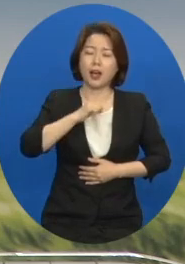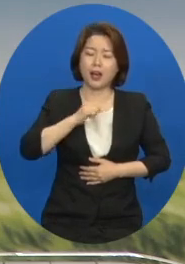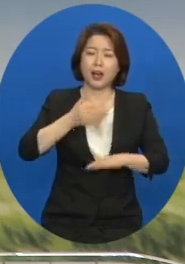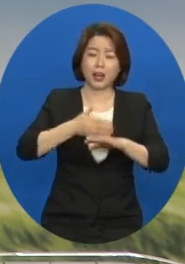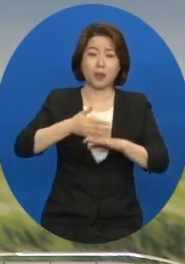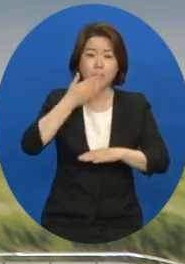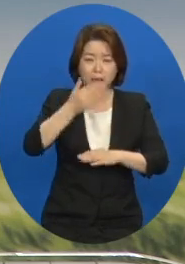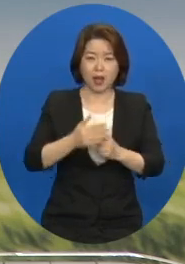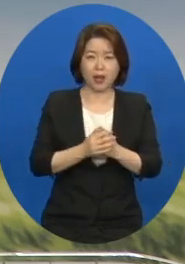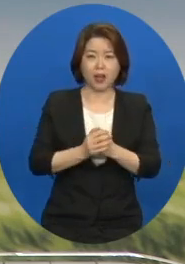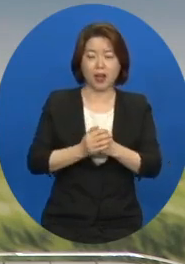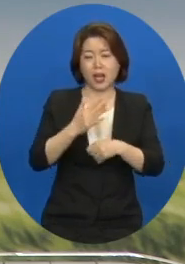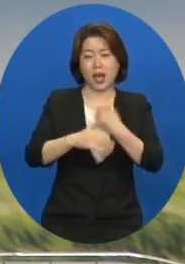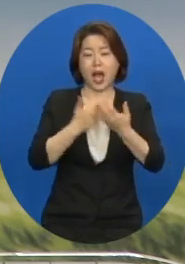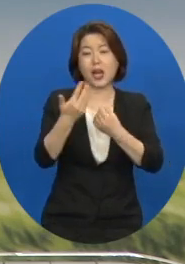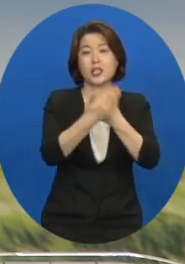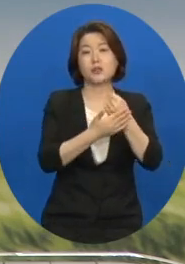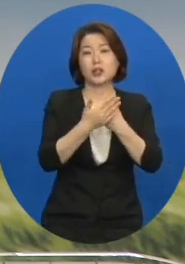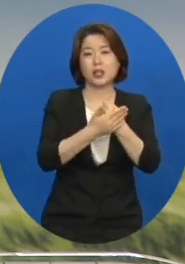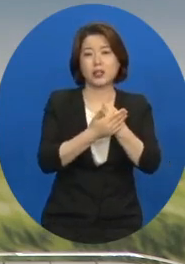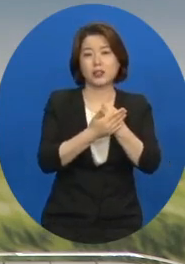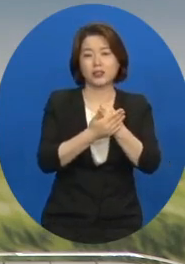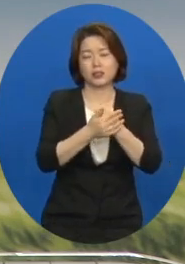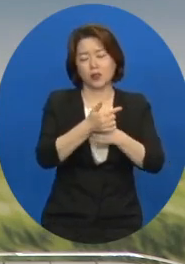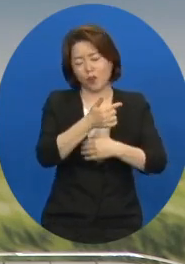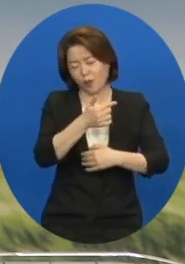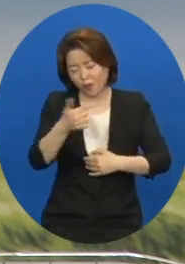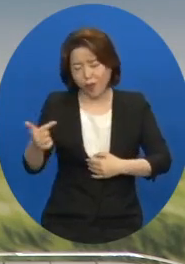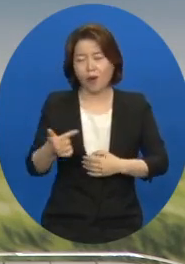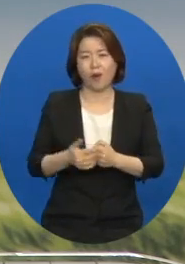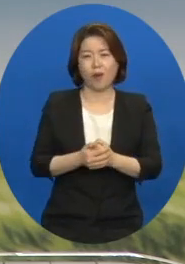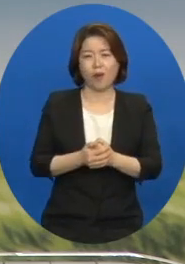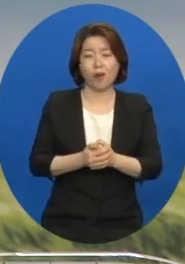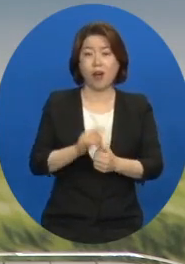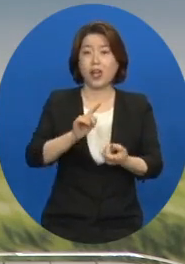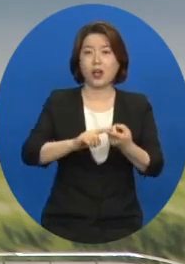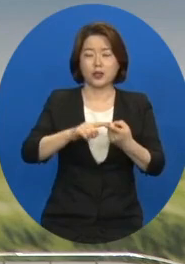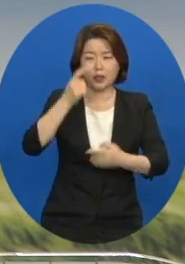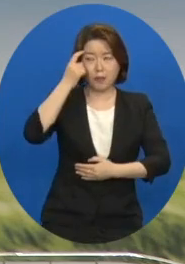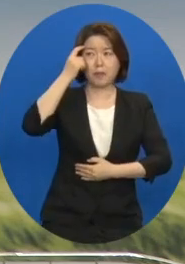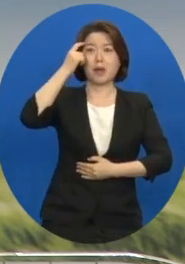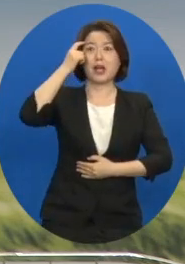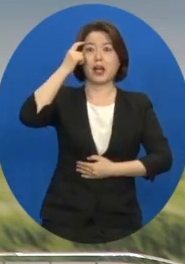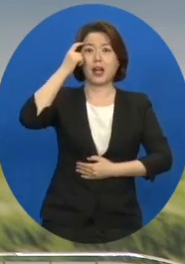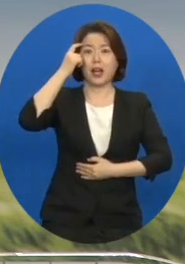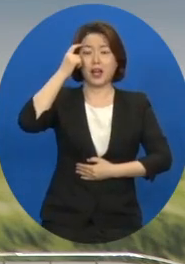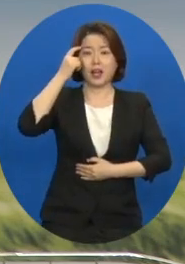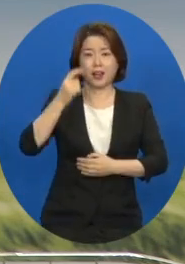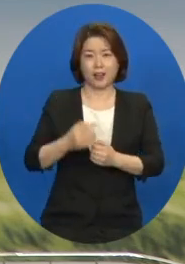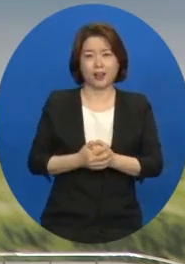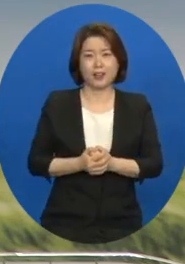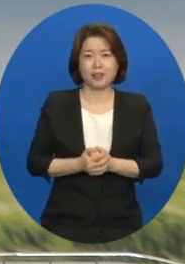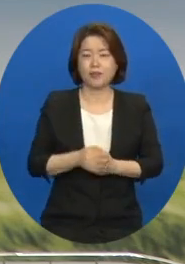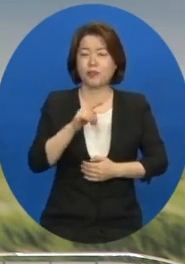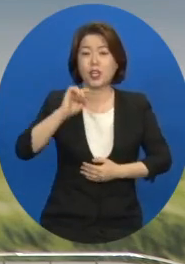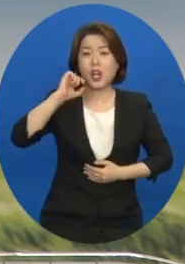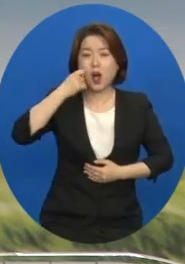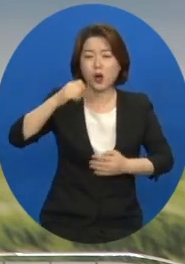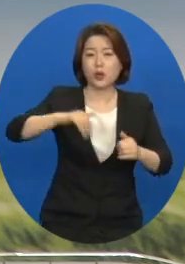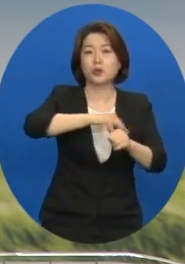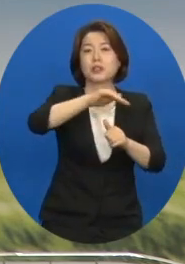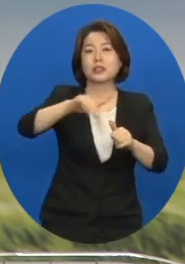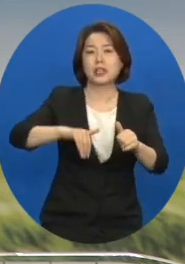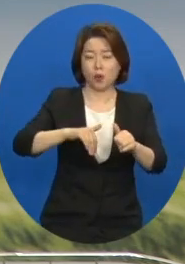은혜는 말할 수 없이 큰 거구나. 이 사실에 대해서 깨닫게 되는 것이 그 어려운